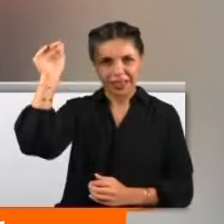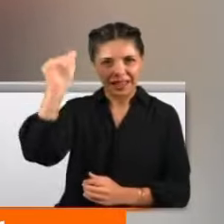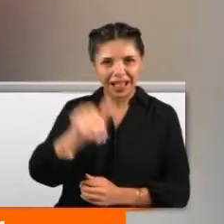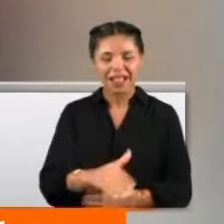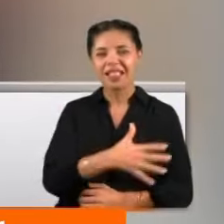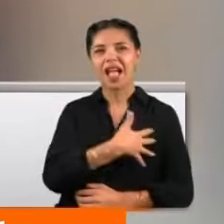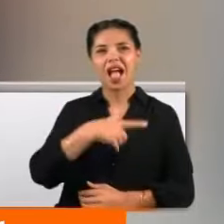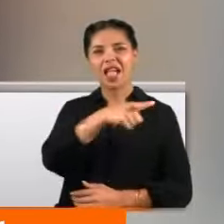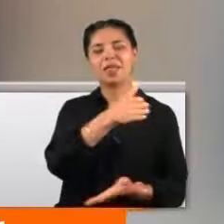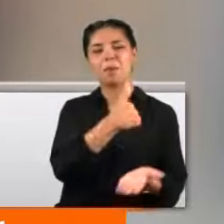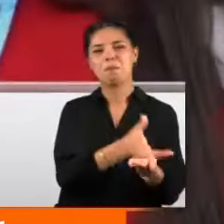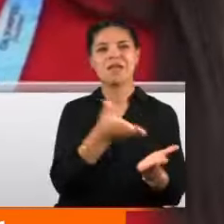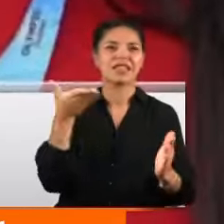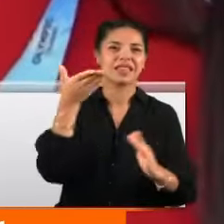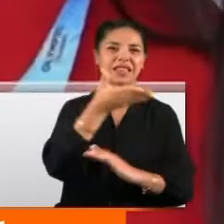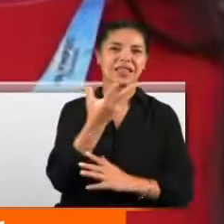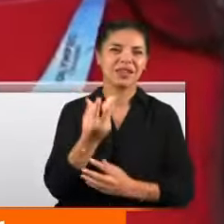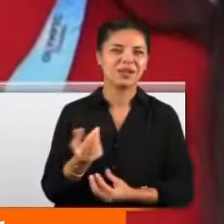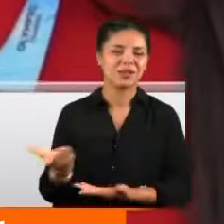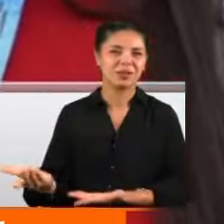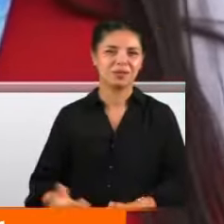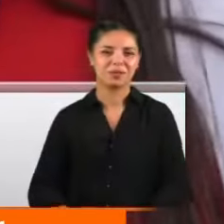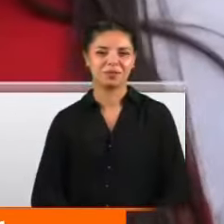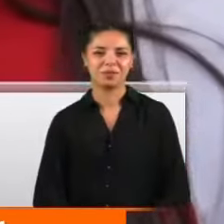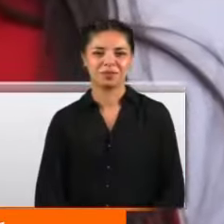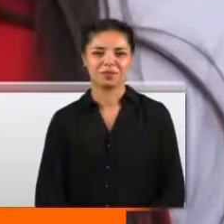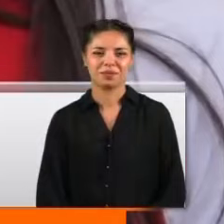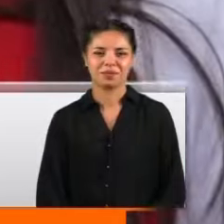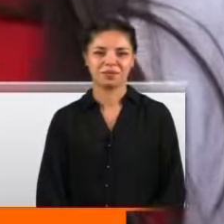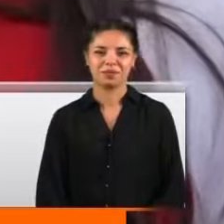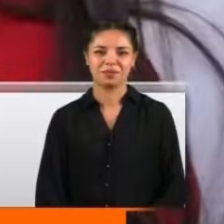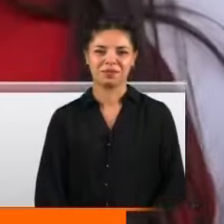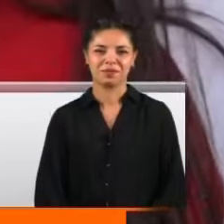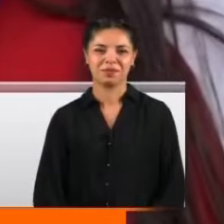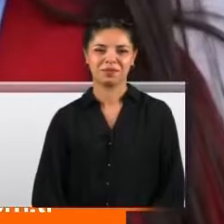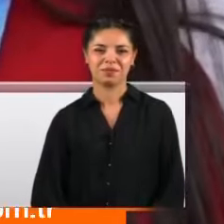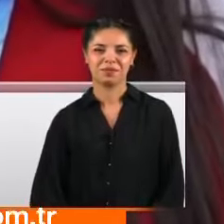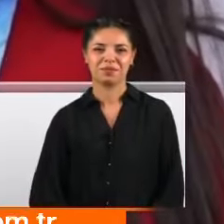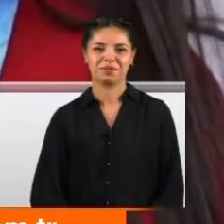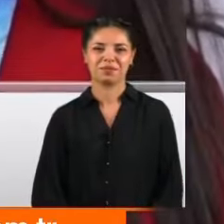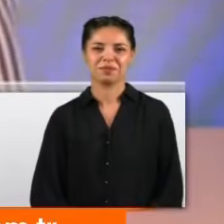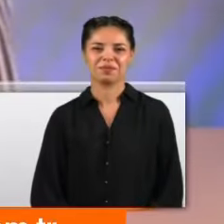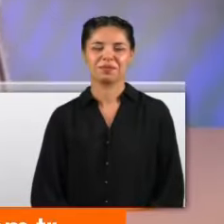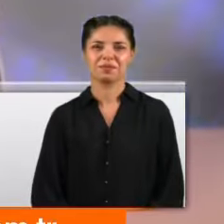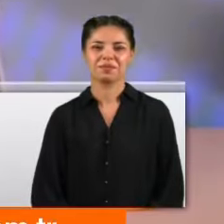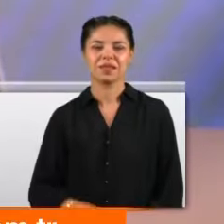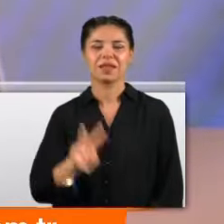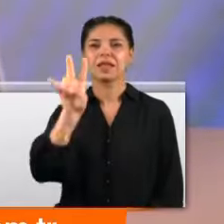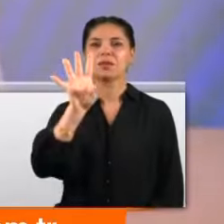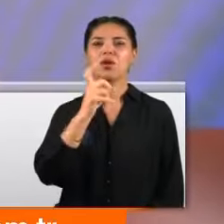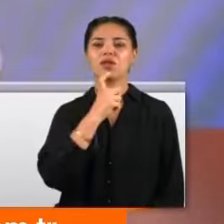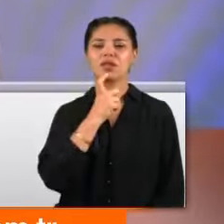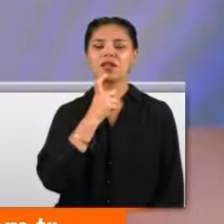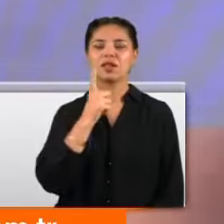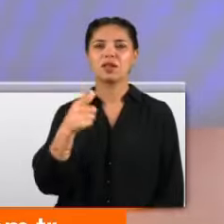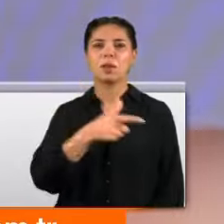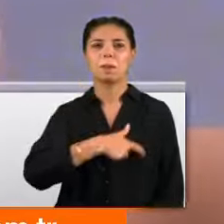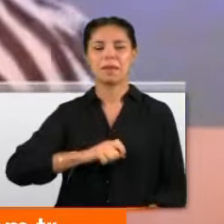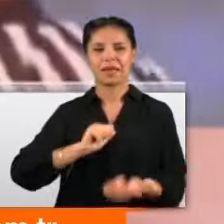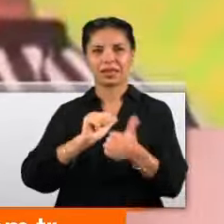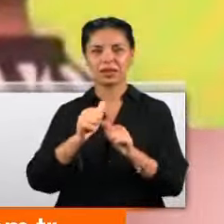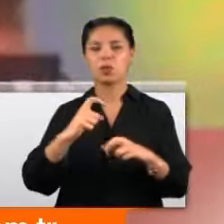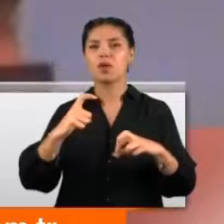de annesinin mezarına koştu. Anneme yaklaşık 5 sene öncesinden vermiş olduğum söz vardı. 24 yaşındaki milli